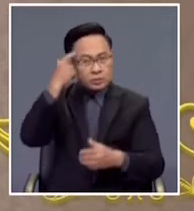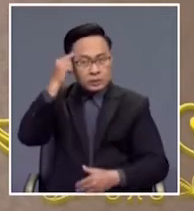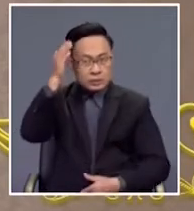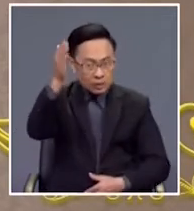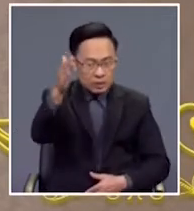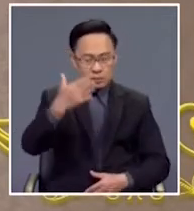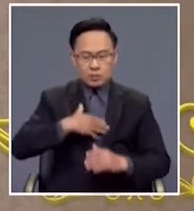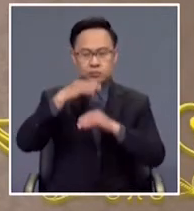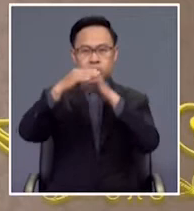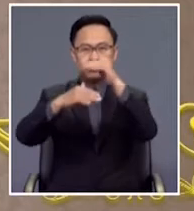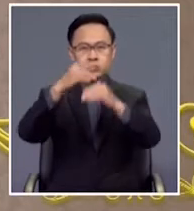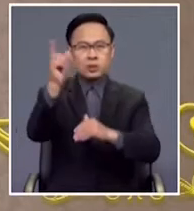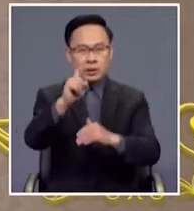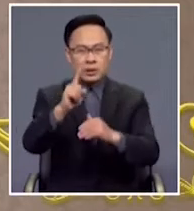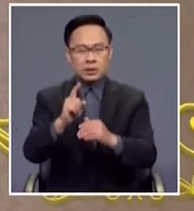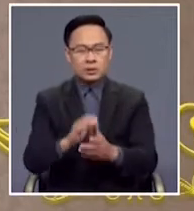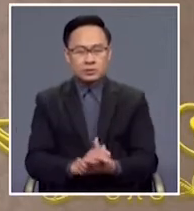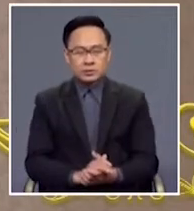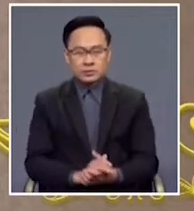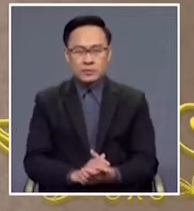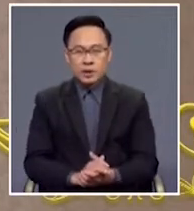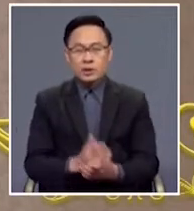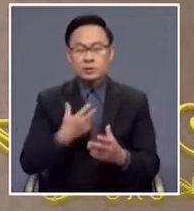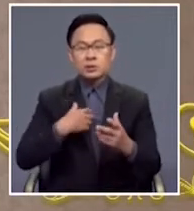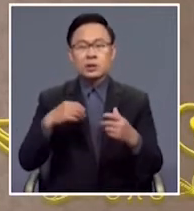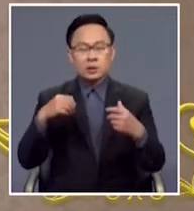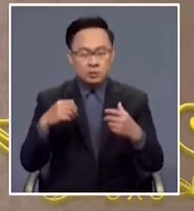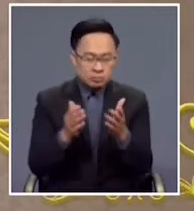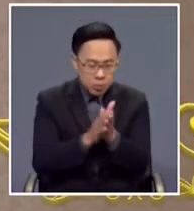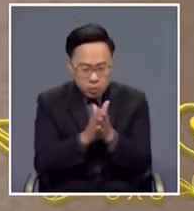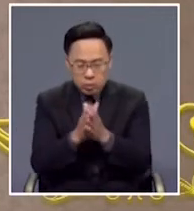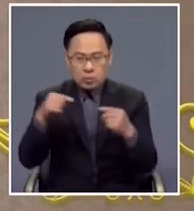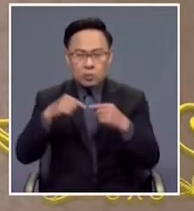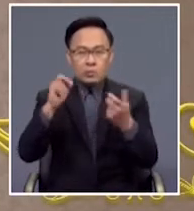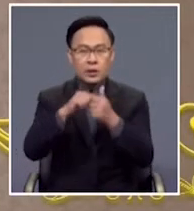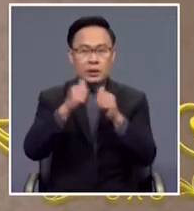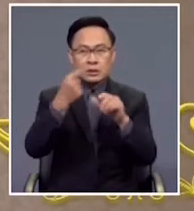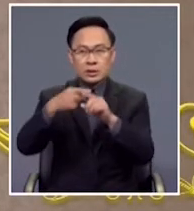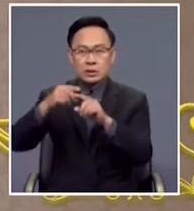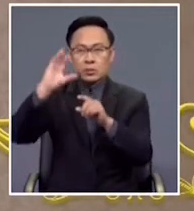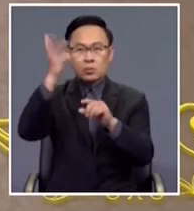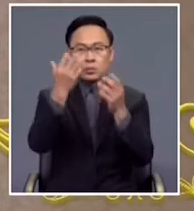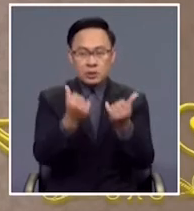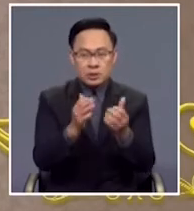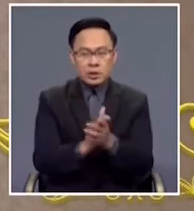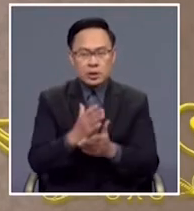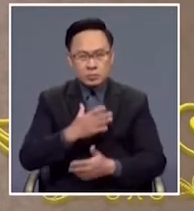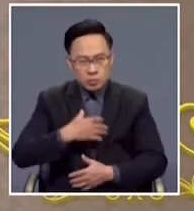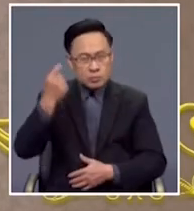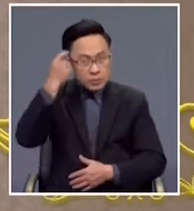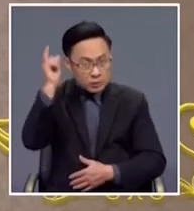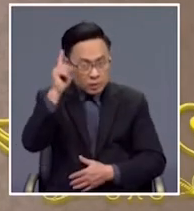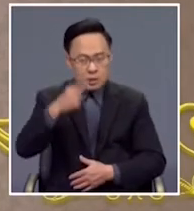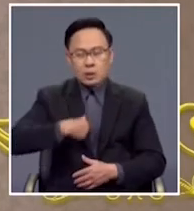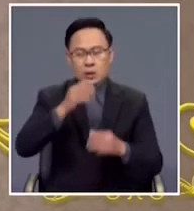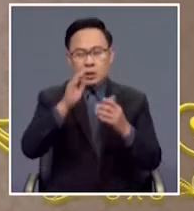ว่าเราจะเติบโตต่อไปในอนาคตอย่างไรท่ามกลางความท้าทายของโลกยุคปัจจุบันทั้งนี้ผมเห็นว่าเราจำเป็นต้องมีการเปลี่ยน